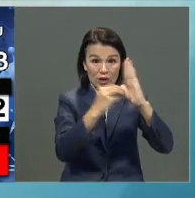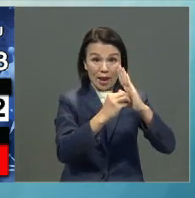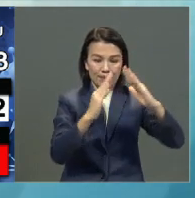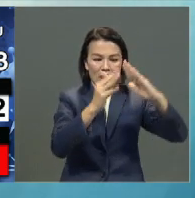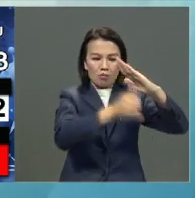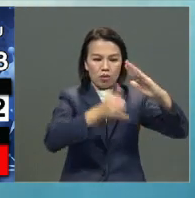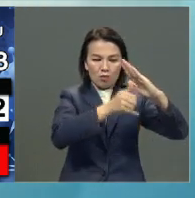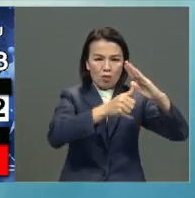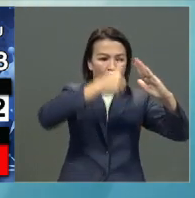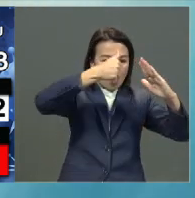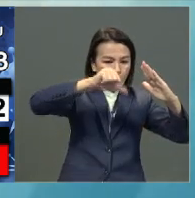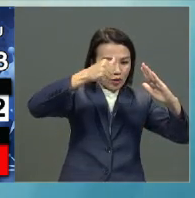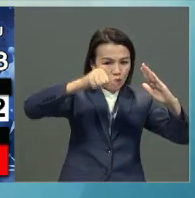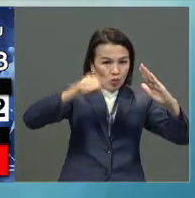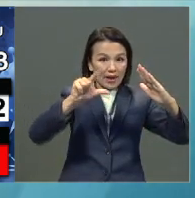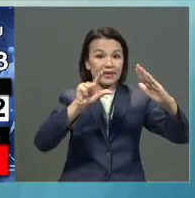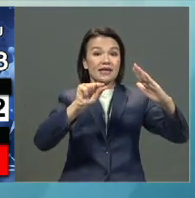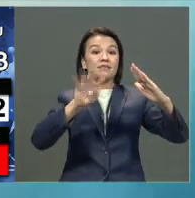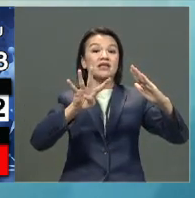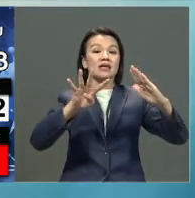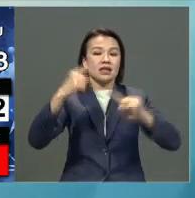ทันทีนี้กรุงเทพฯมาตรวจพบเชื้อวันที่ 24มิถุนายนผลการตรวจเชื้อก็พบว่าเป็นผลยืนยันนะครับแต่ไม่มีอาการทั้งคู่เลยนะครับในตรงนี้ก็ทำ